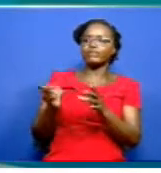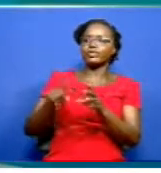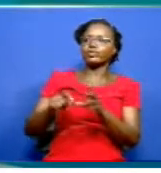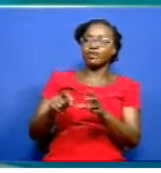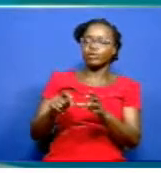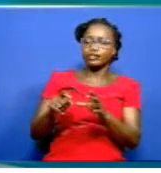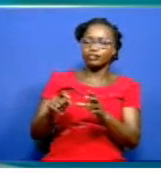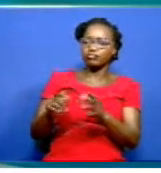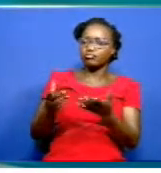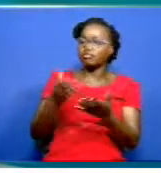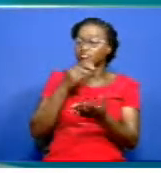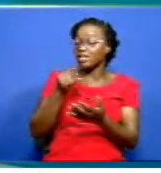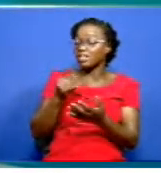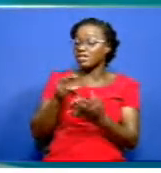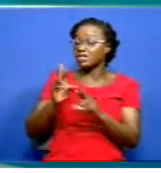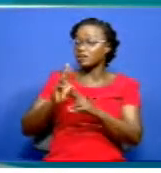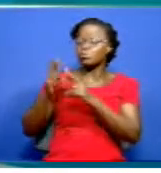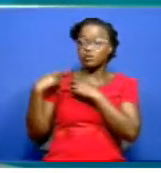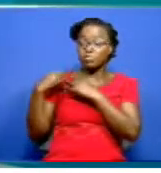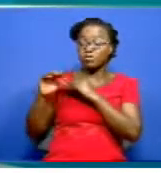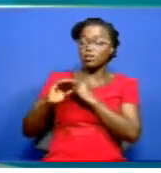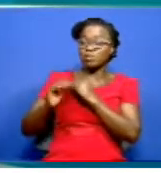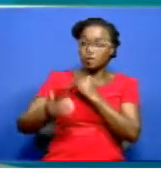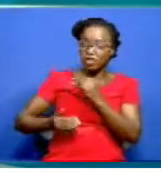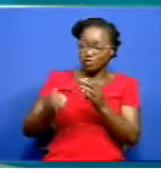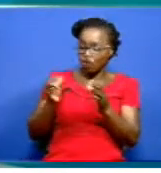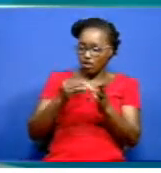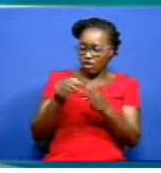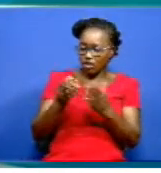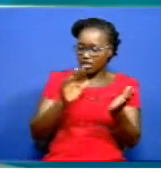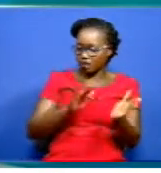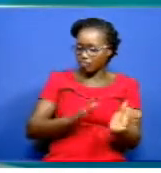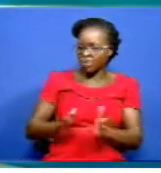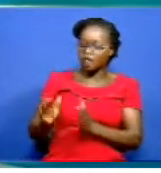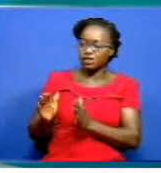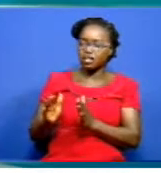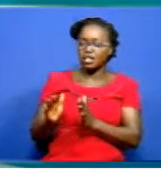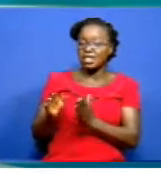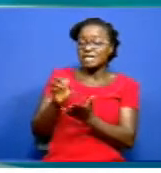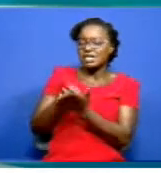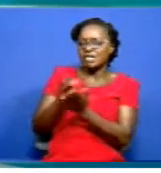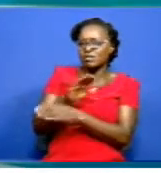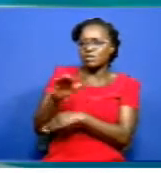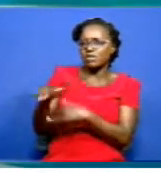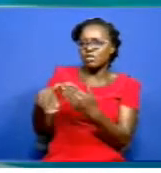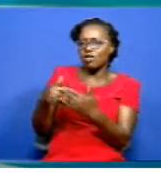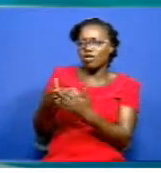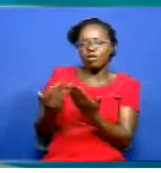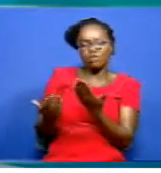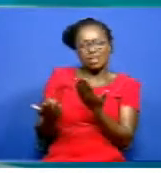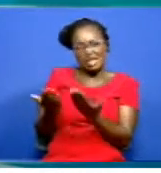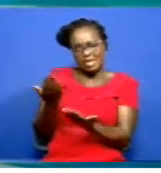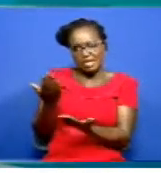kilipangwa? Kwa sababu hizo circumstances zote kwa upande mmoja